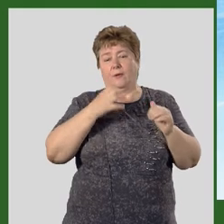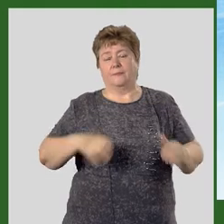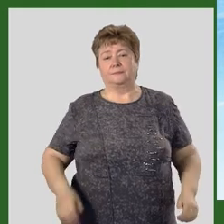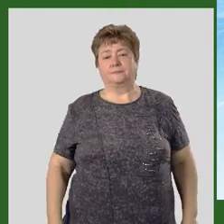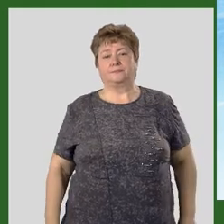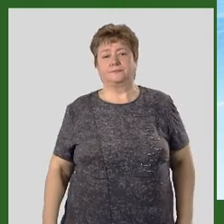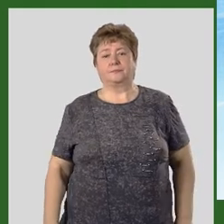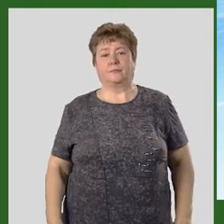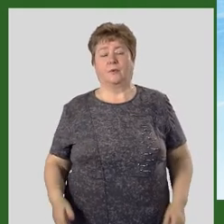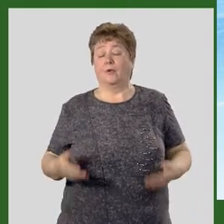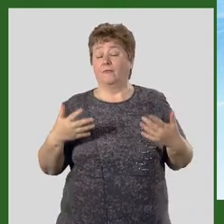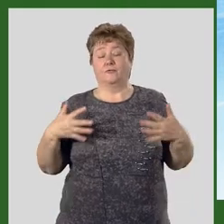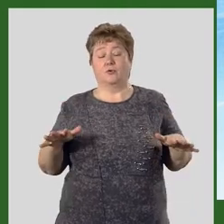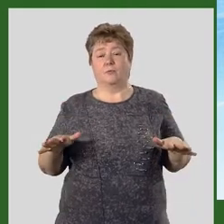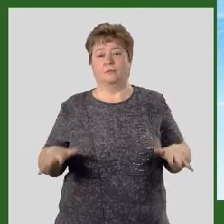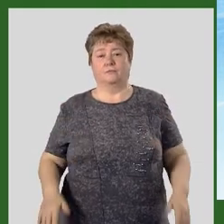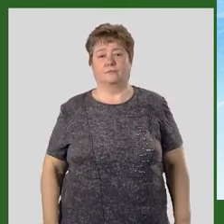теплое. Вот и все.